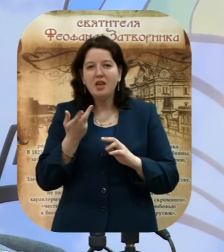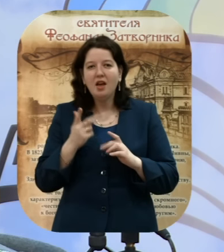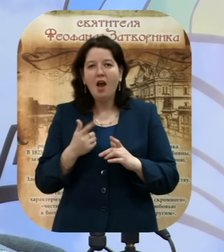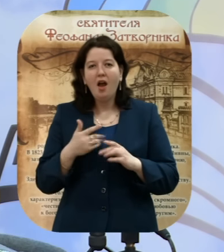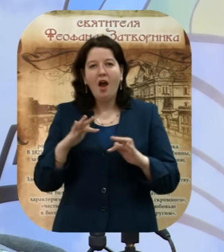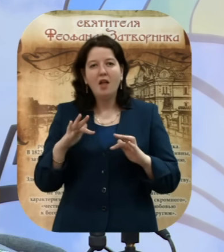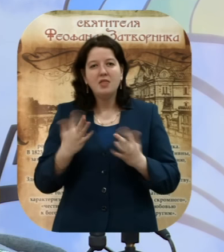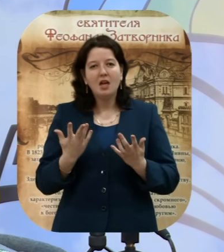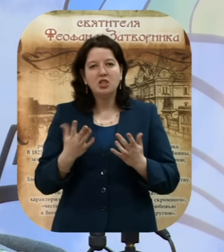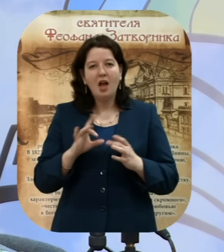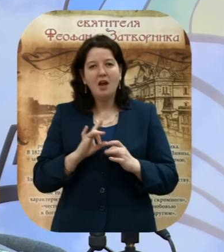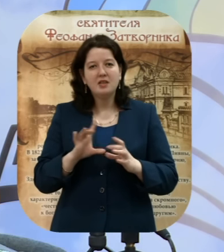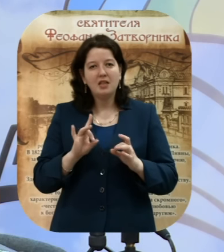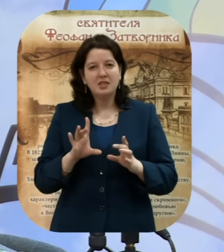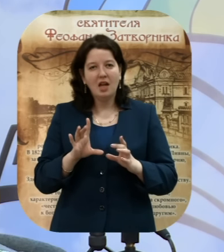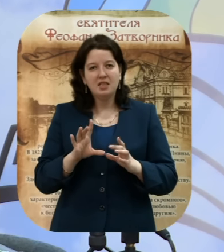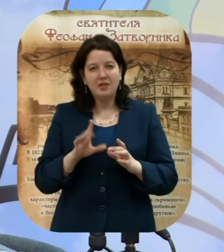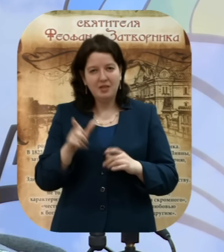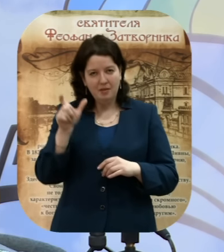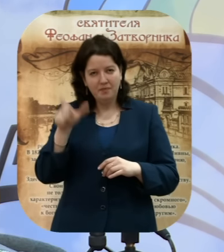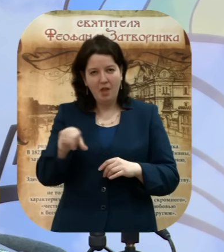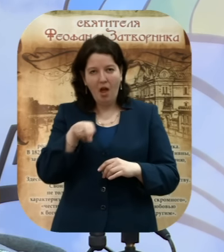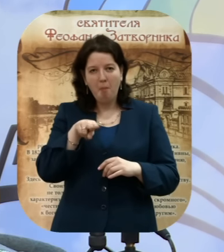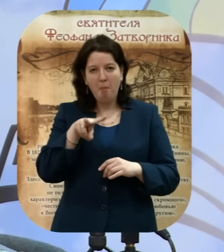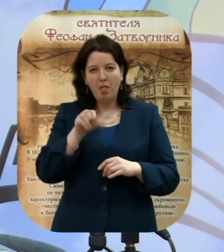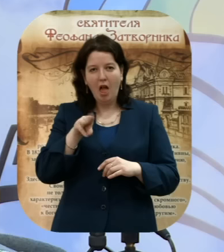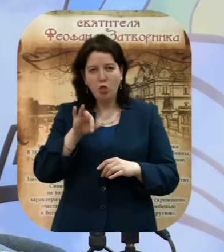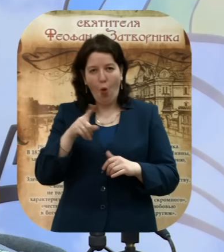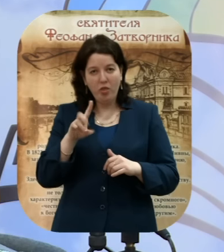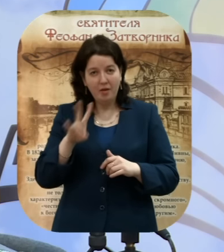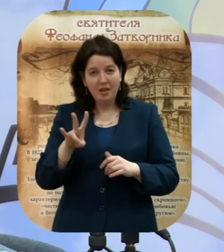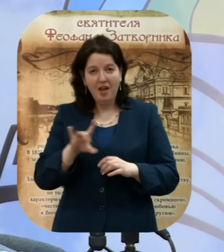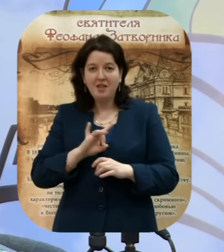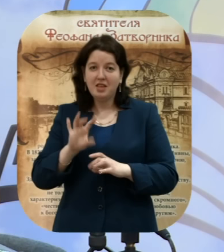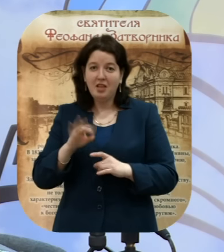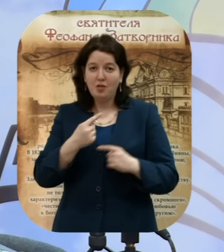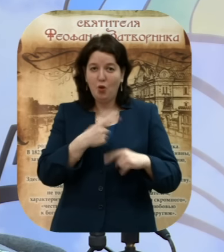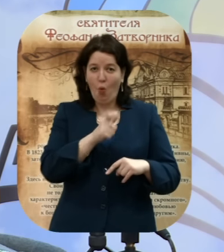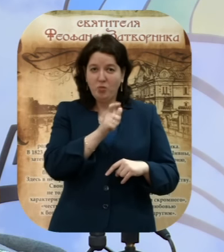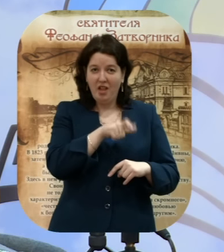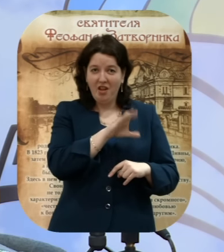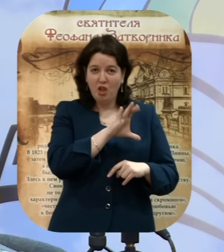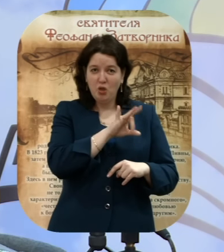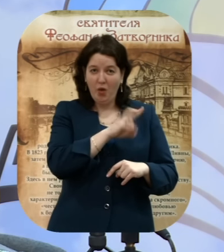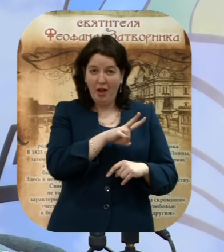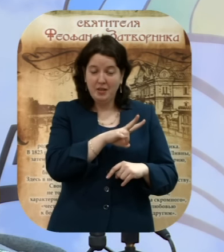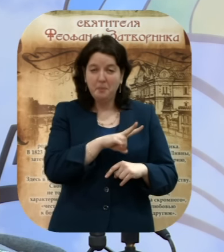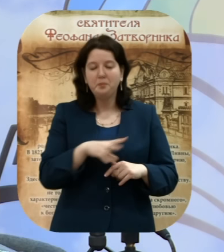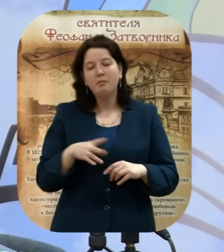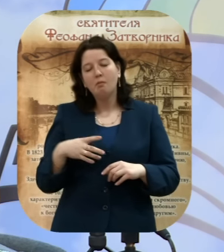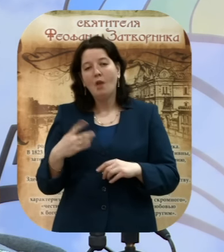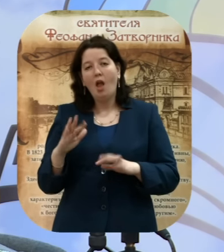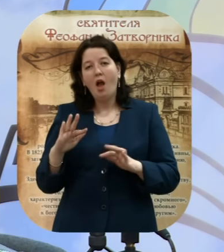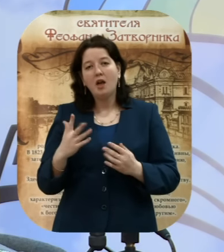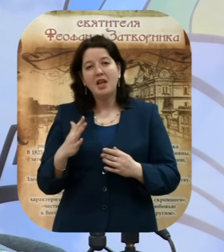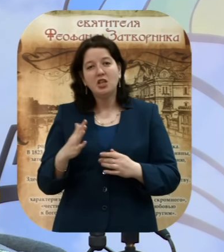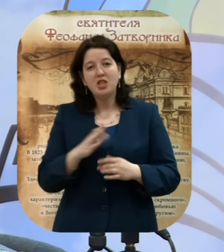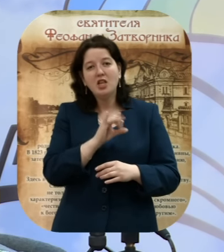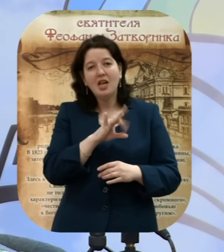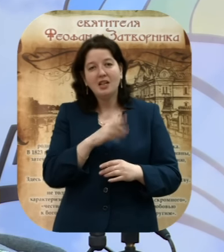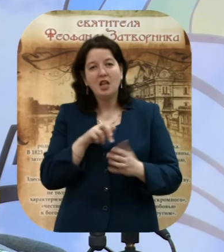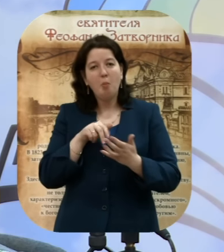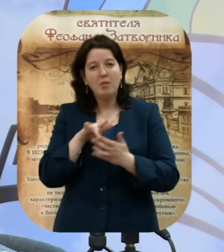так, Платон, греческий философ, рассказывает о Сократе, говорит, однажды Сократ подошел к Дельфийскому